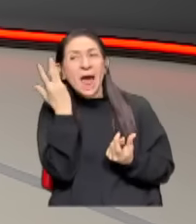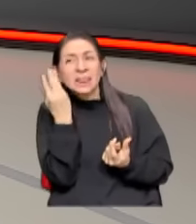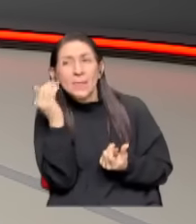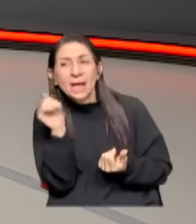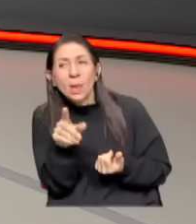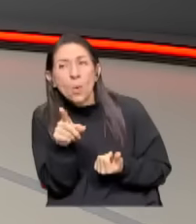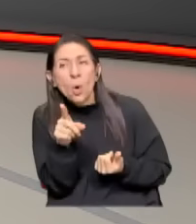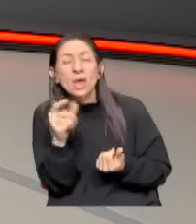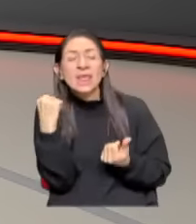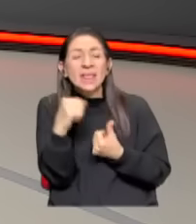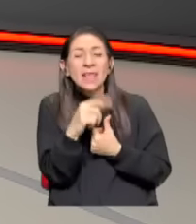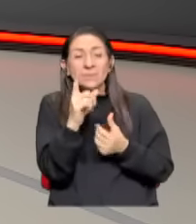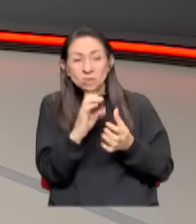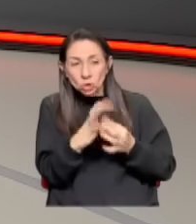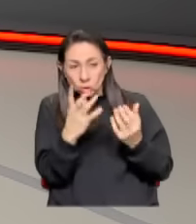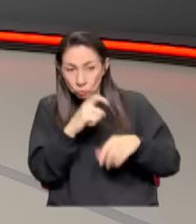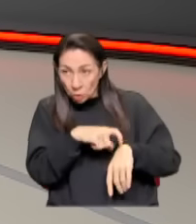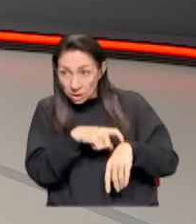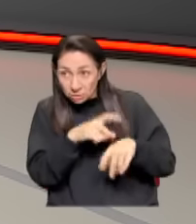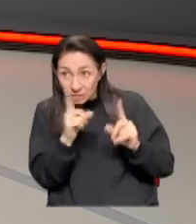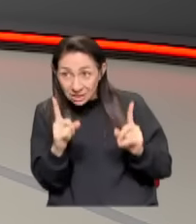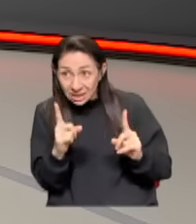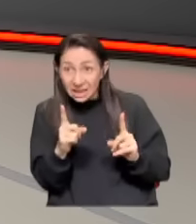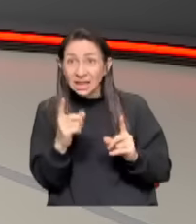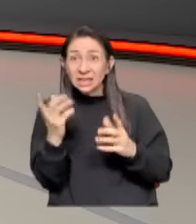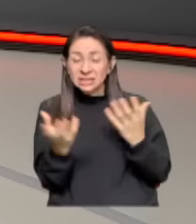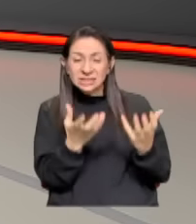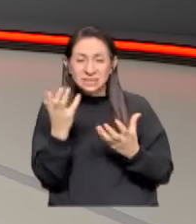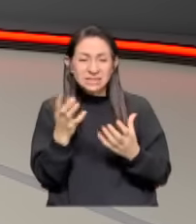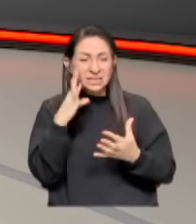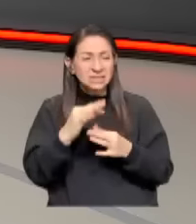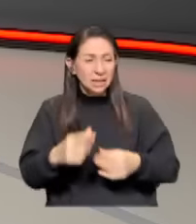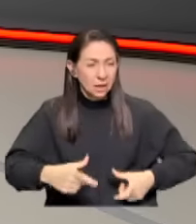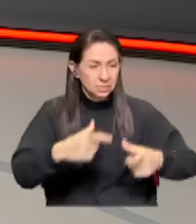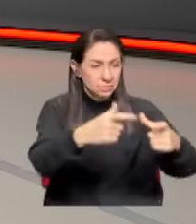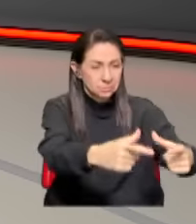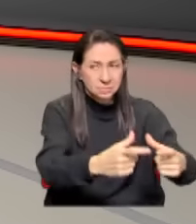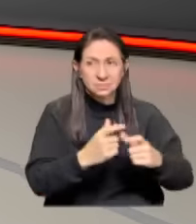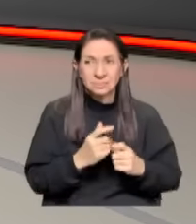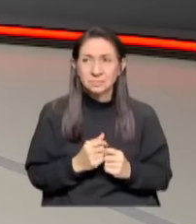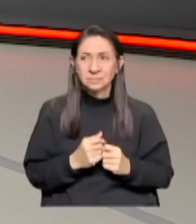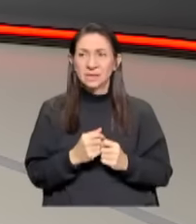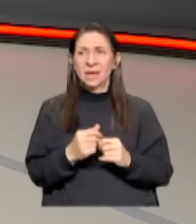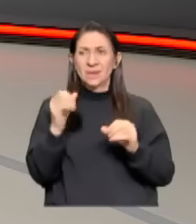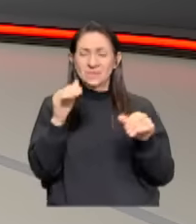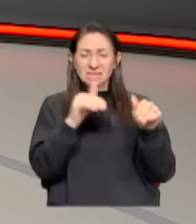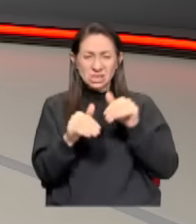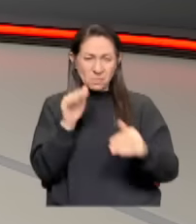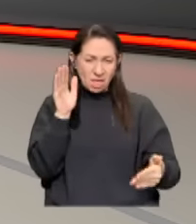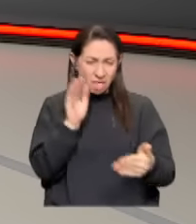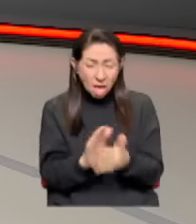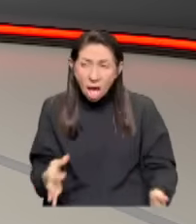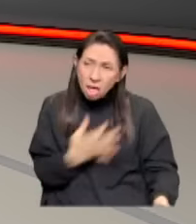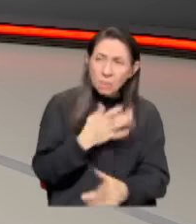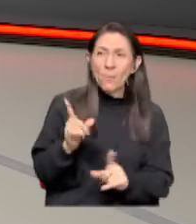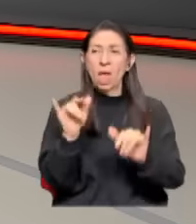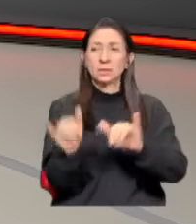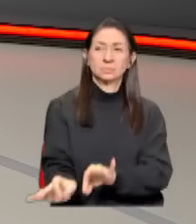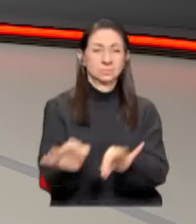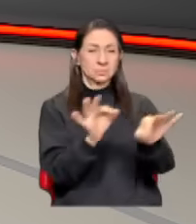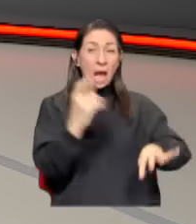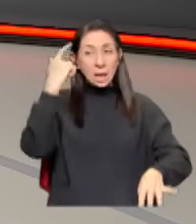geliyor? Yeniden bir çözüm süreci mi? Isıt ısıt insanların önüne koy böyle şeyleri. Hep seçim zamanında böyle